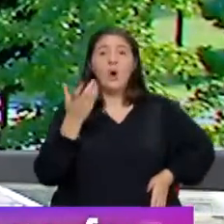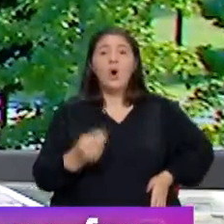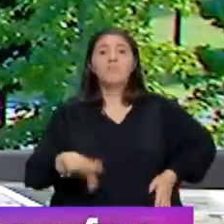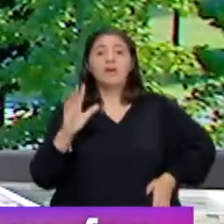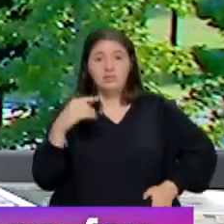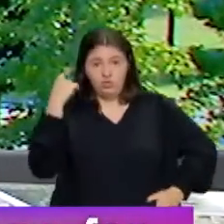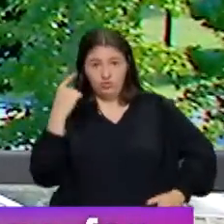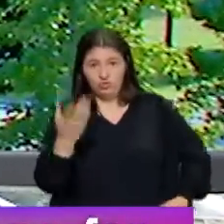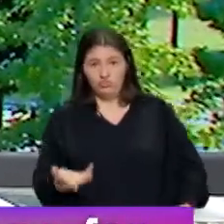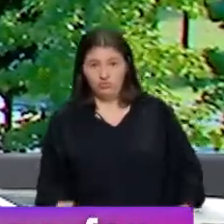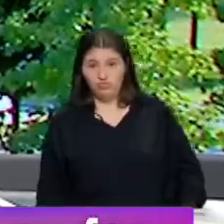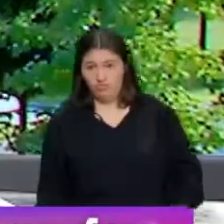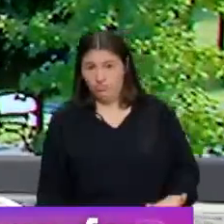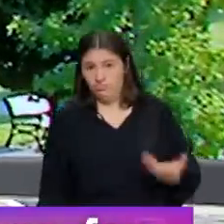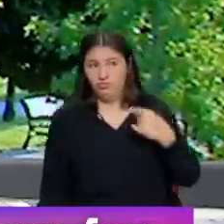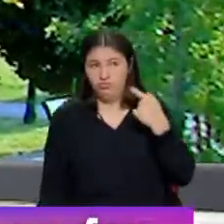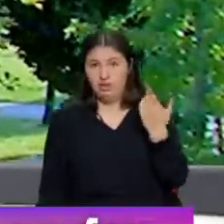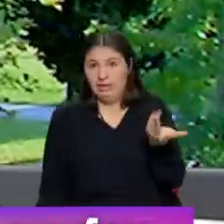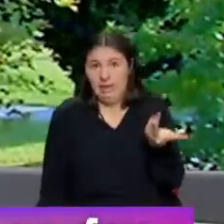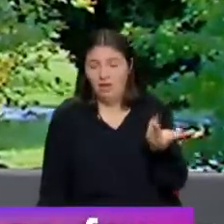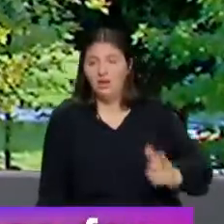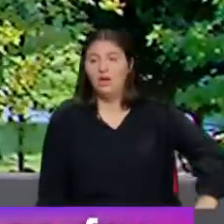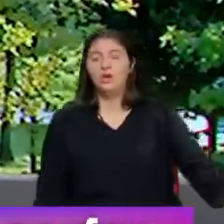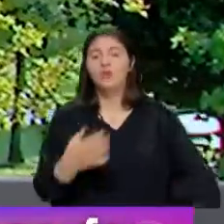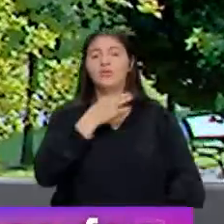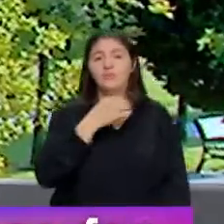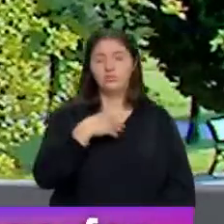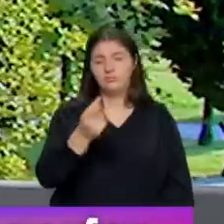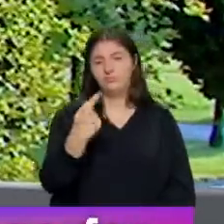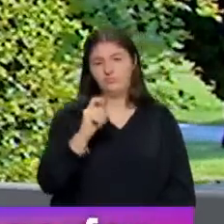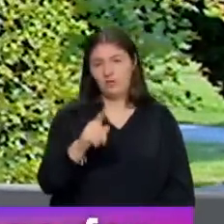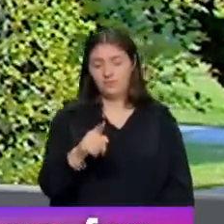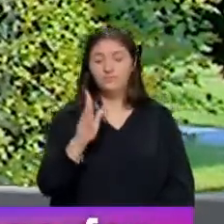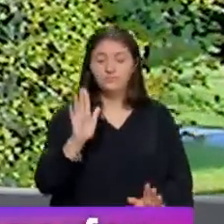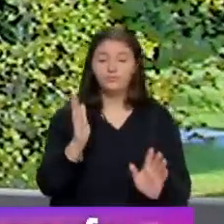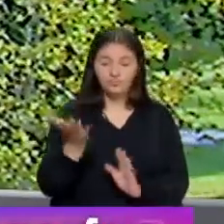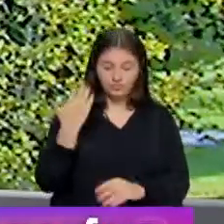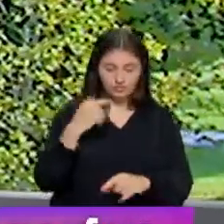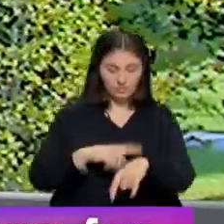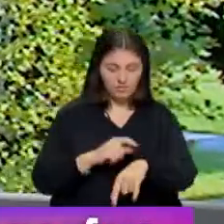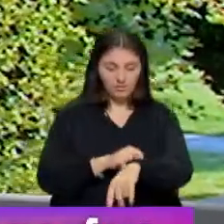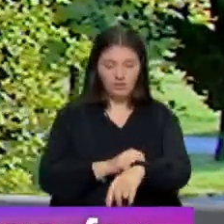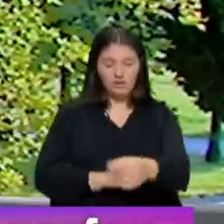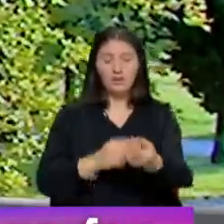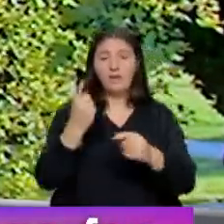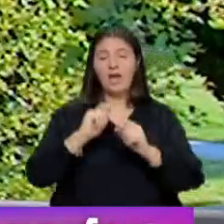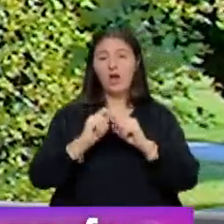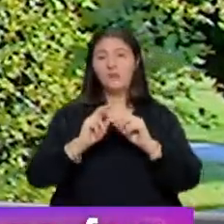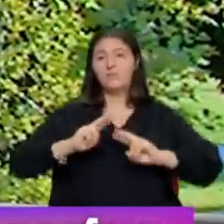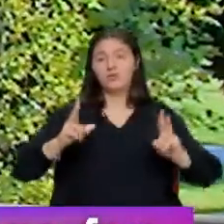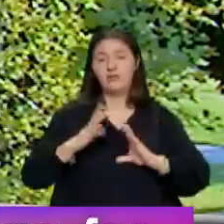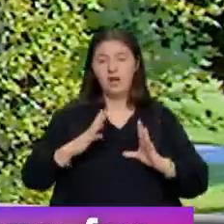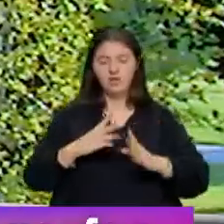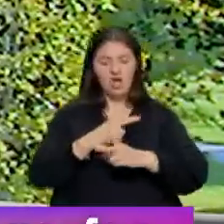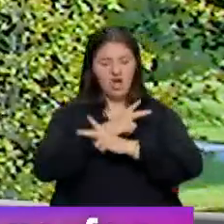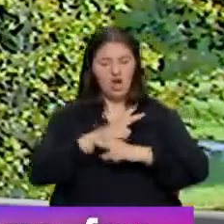paranın olmadığını mı düşünüyorsunuz ne düşünüyorsunuz Lütfen bize yazıp gönderin önceki dönemde bir ekonomi modeli vardı